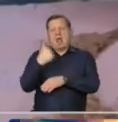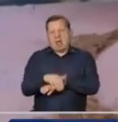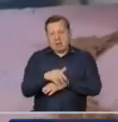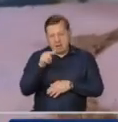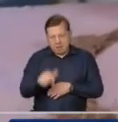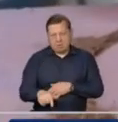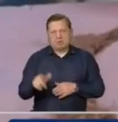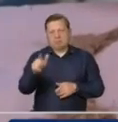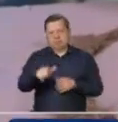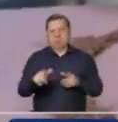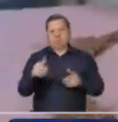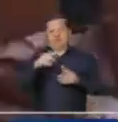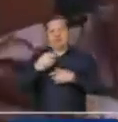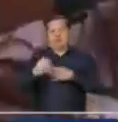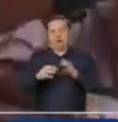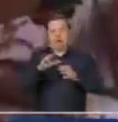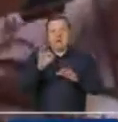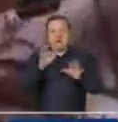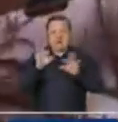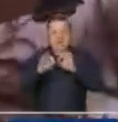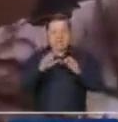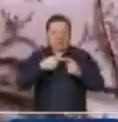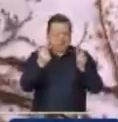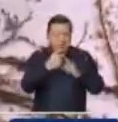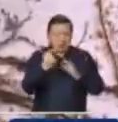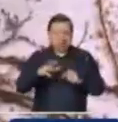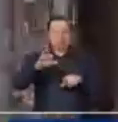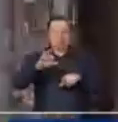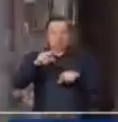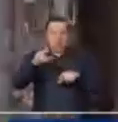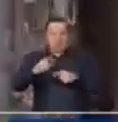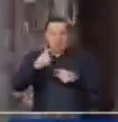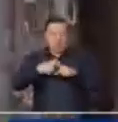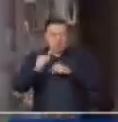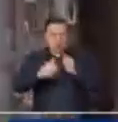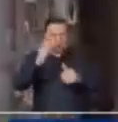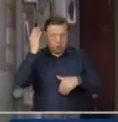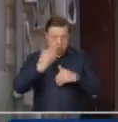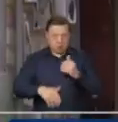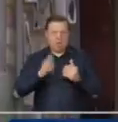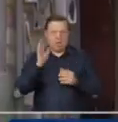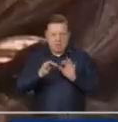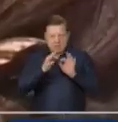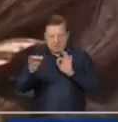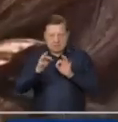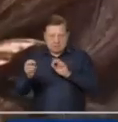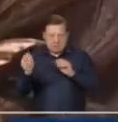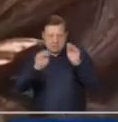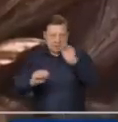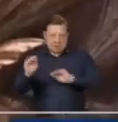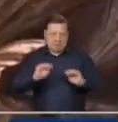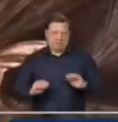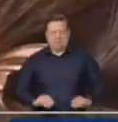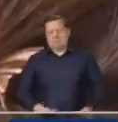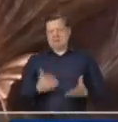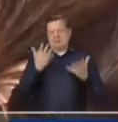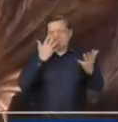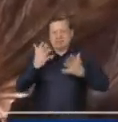technice tworzenia. Najpierw zrywa liście lotosu, a następnie suszy je przez pół roku. Po wysuszeniu wykorzystuje wiązki przewodzące liści oraz inne ich